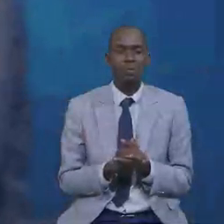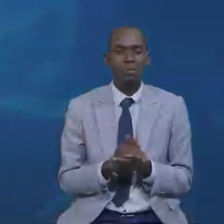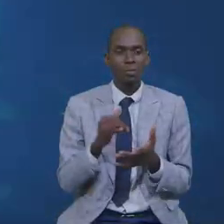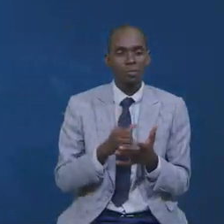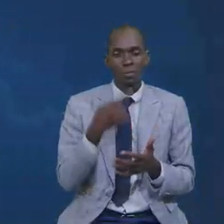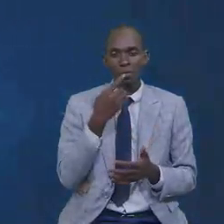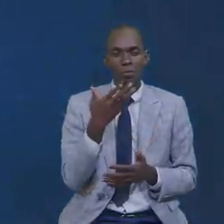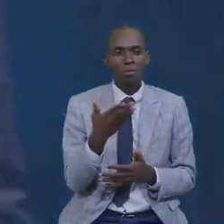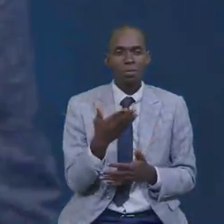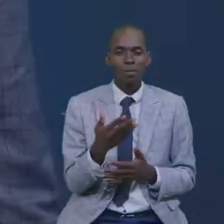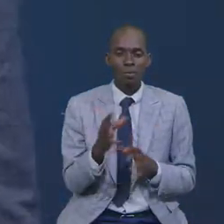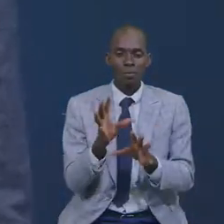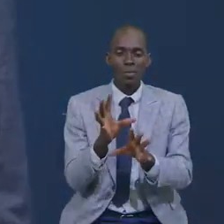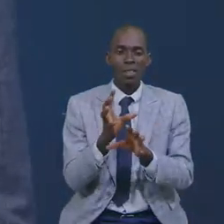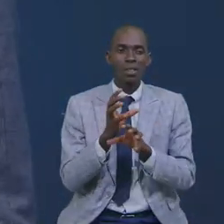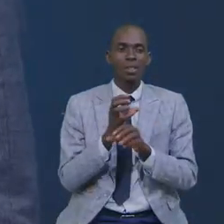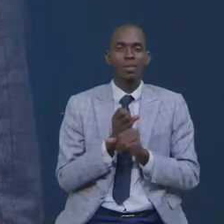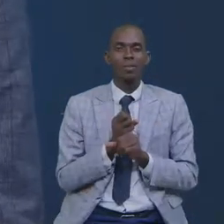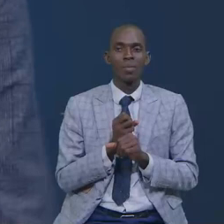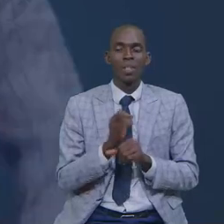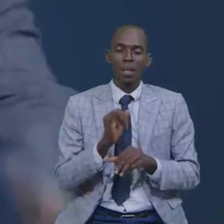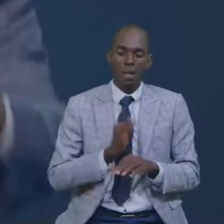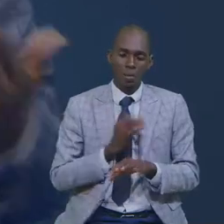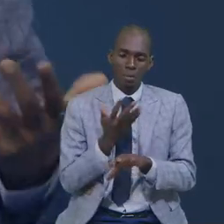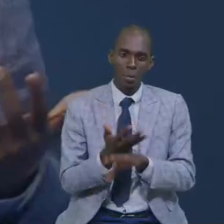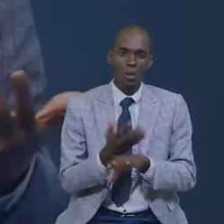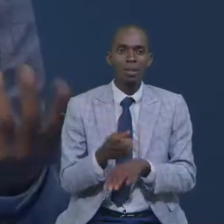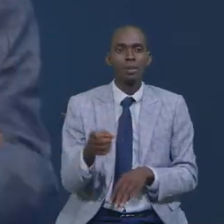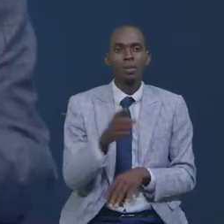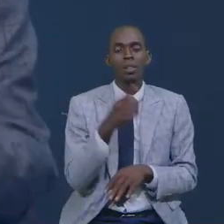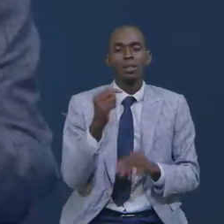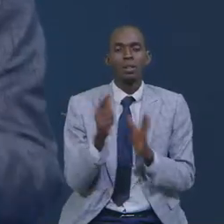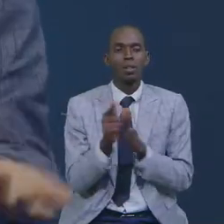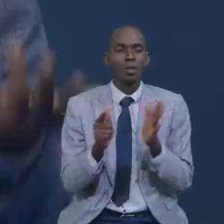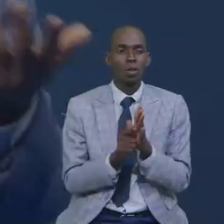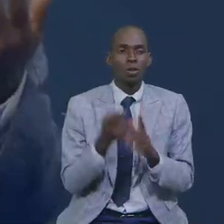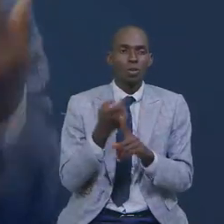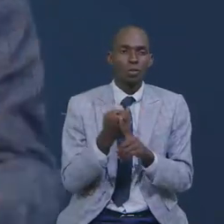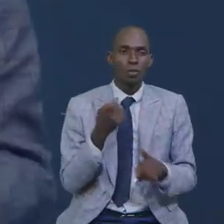verset 22 dans le verset 22 dit reçoit de sa bouche l'instruction